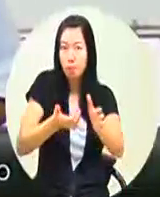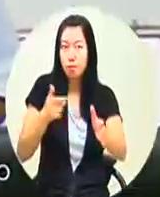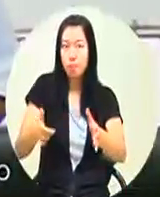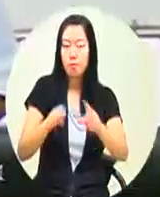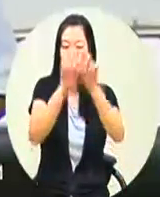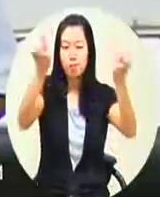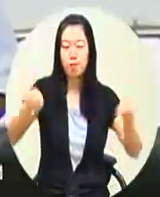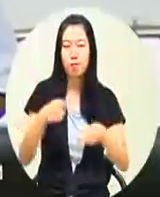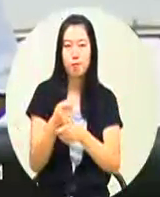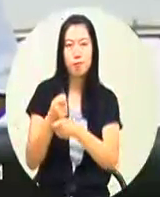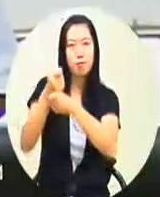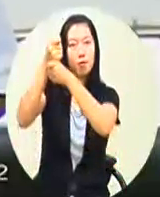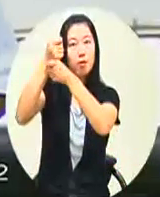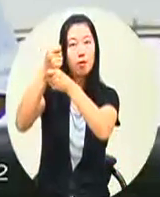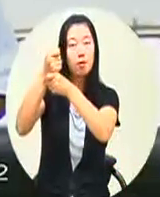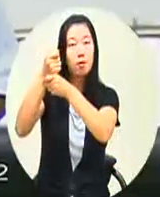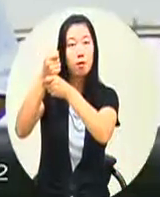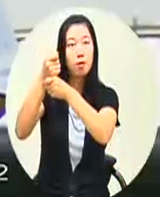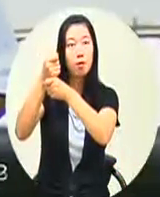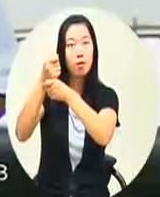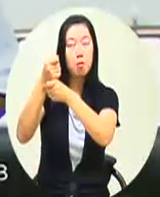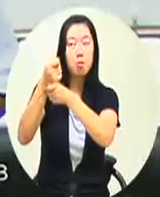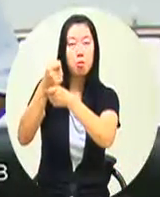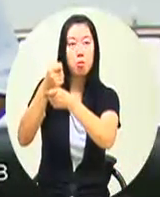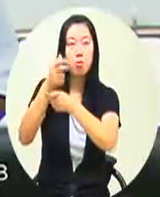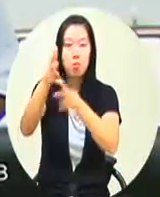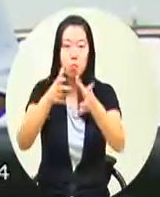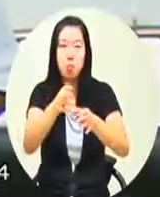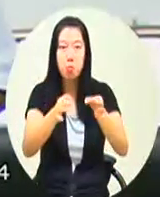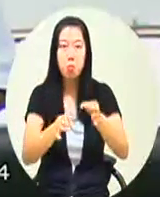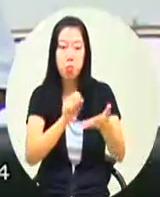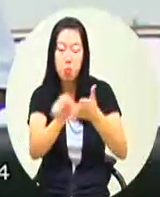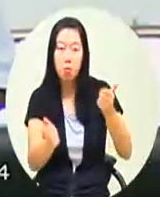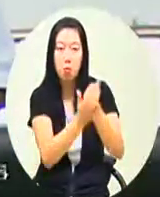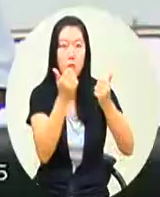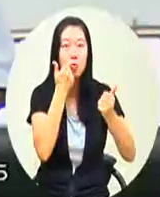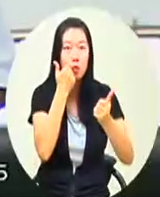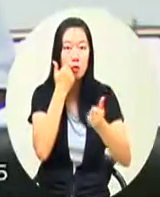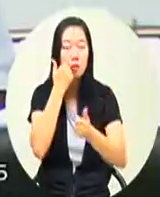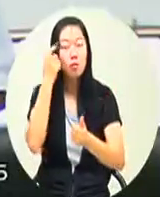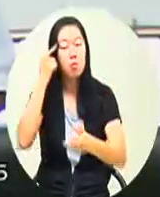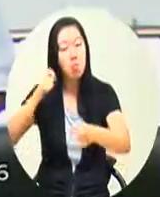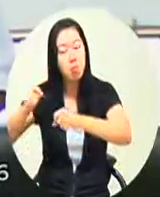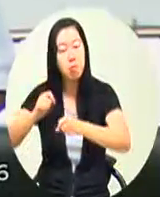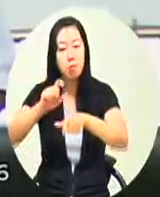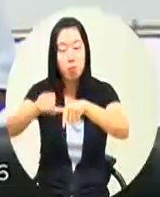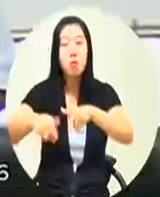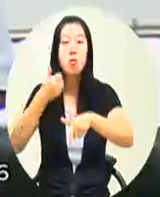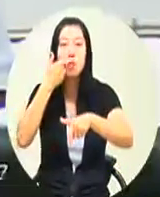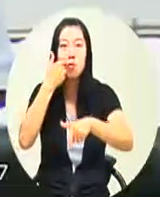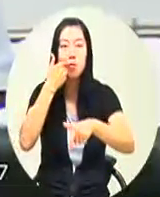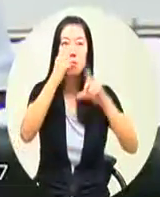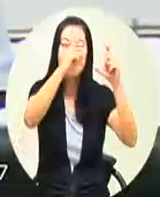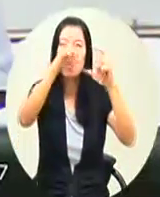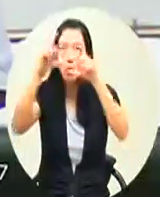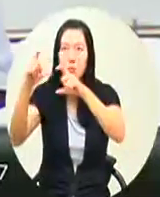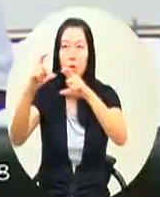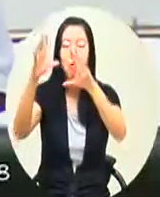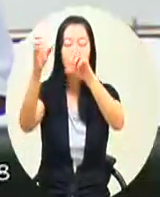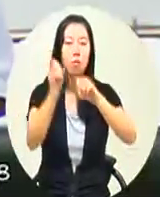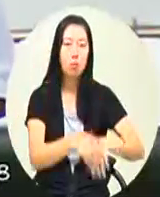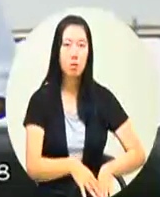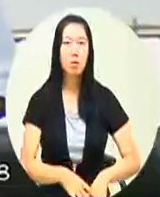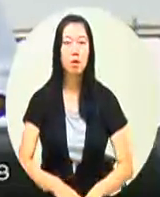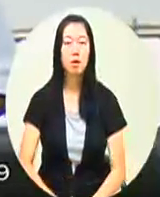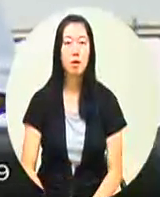照，是什么？哪一个厂商得标？设计公司是谁？拍一下就拿下来了，